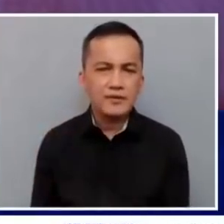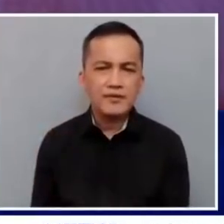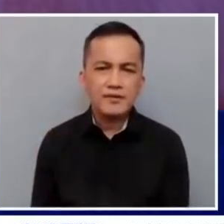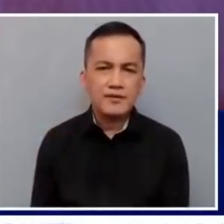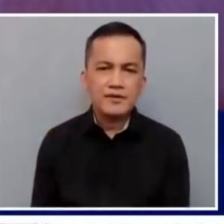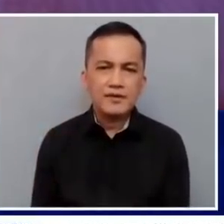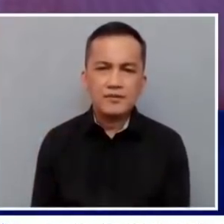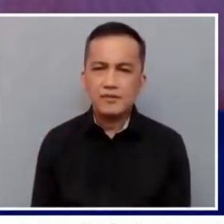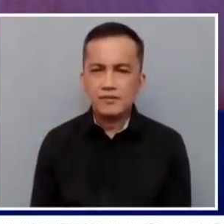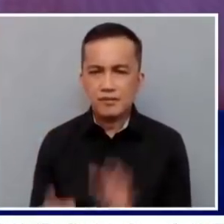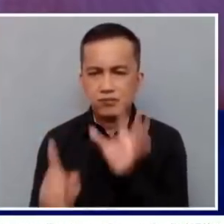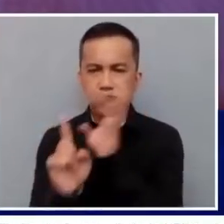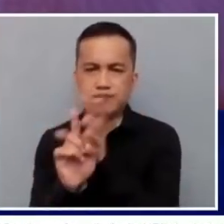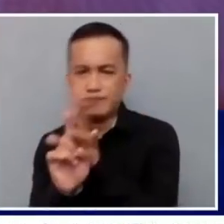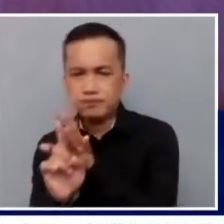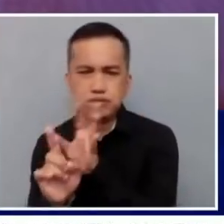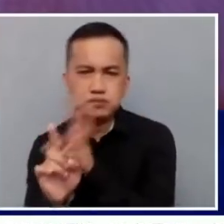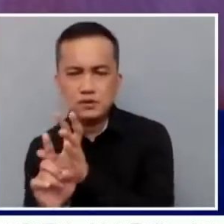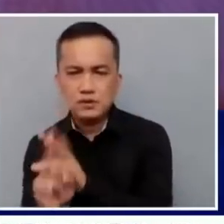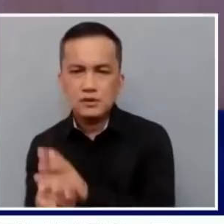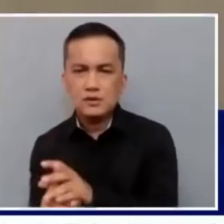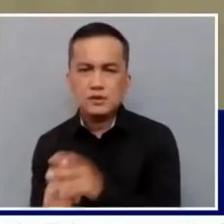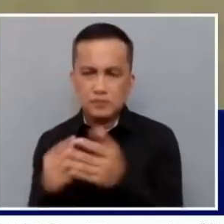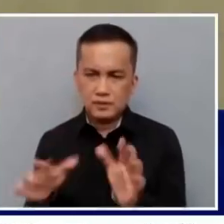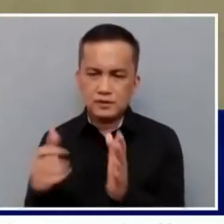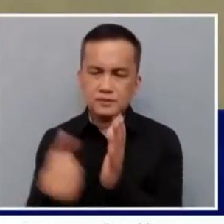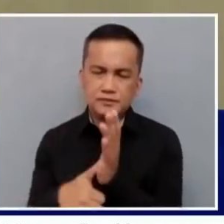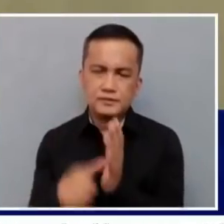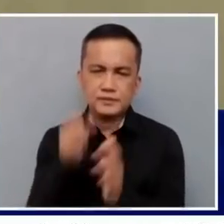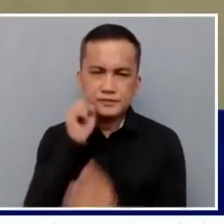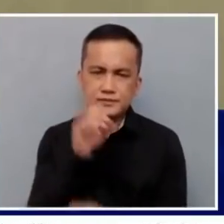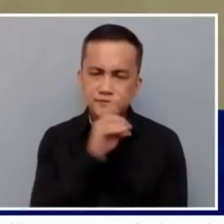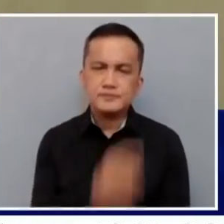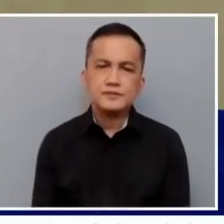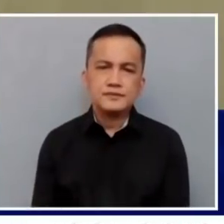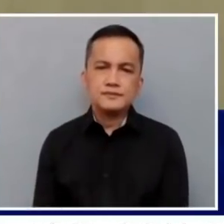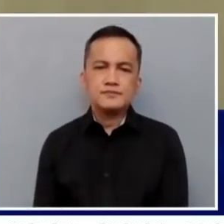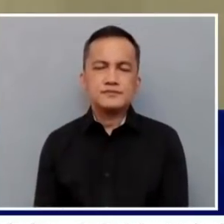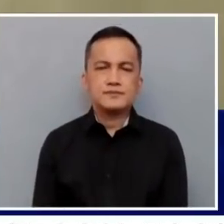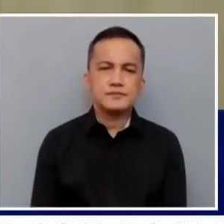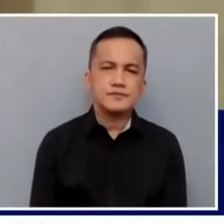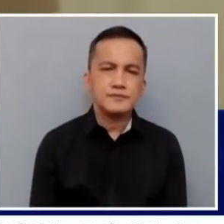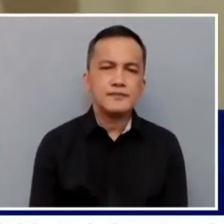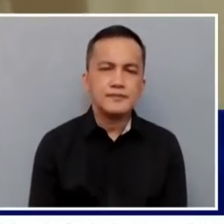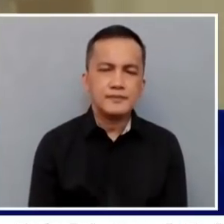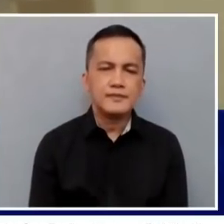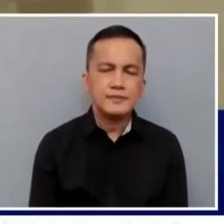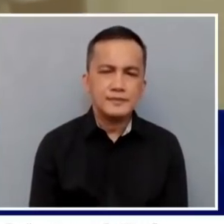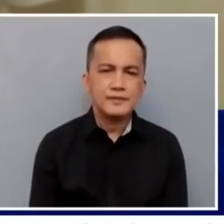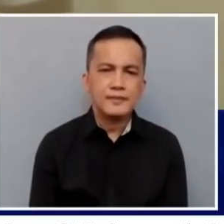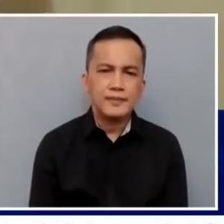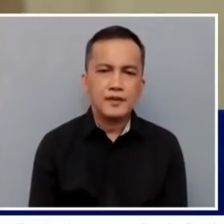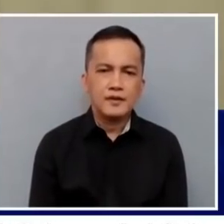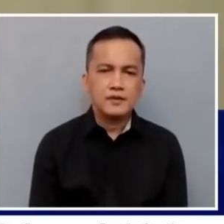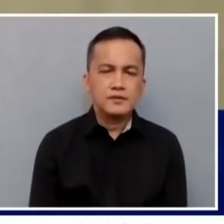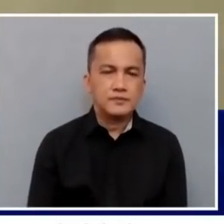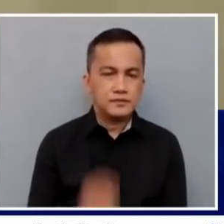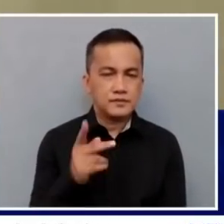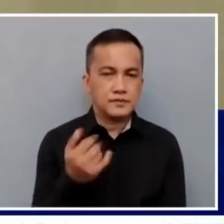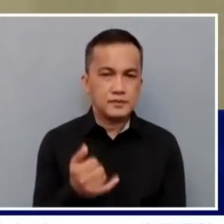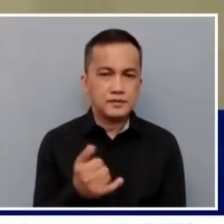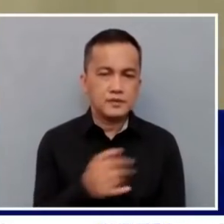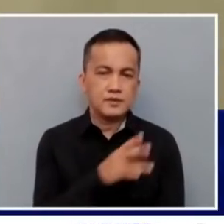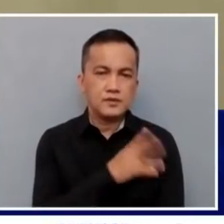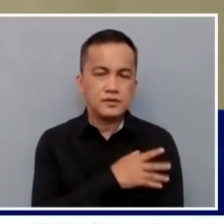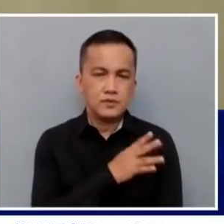sa ngayon pagkatapos ng kanyang pagboto. Karen, kabayan, Eli. Okay, sa pagkakataon ito, hinihintay